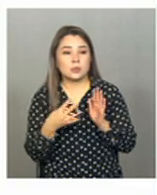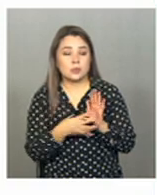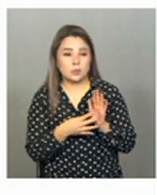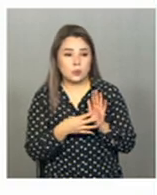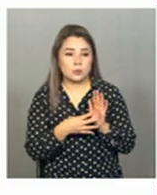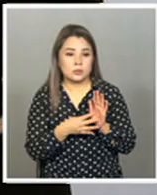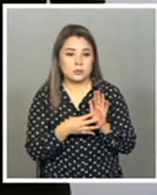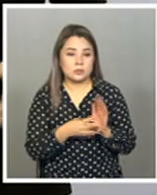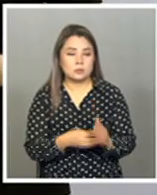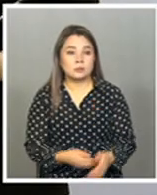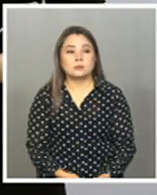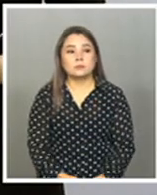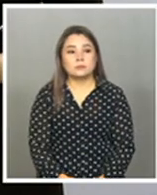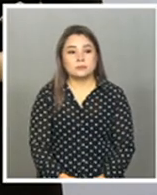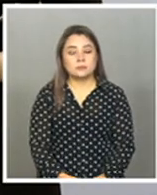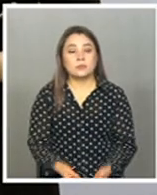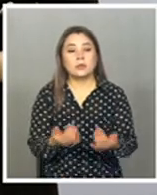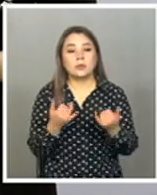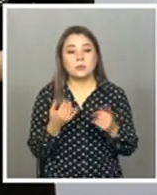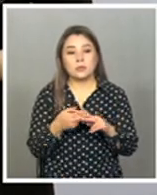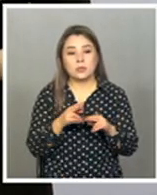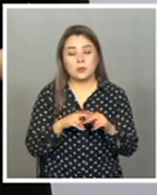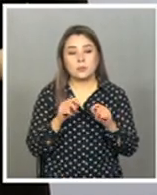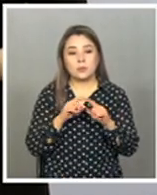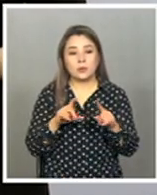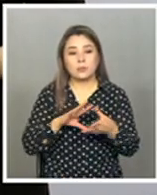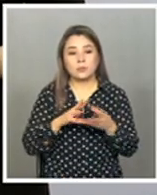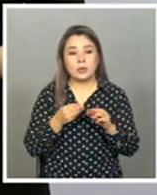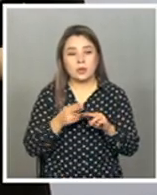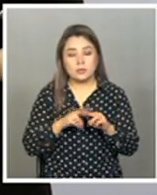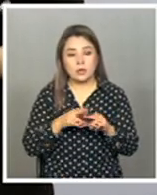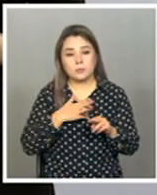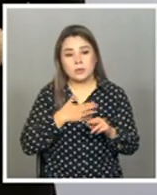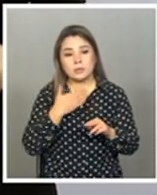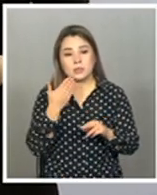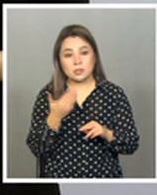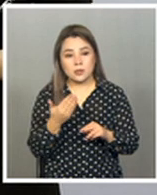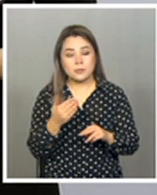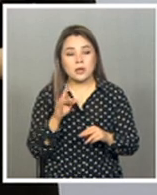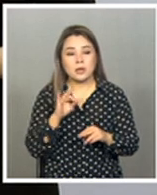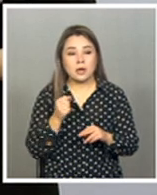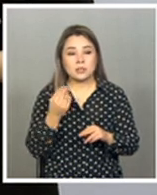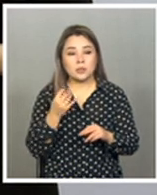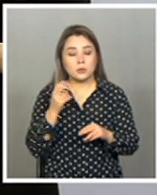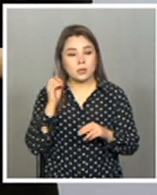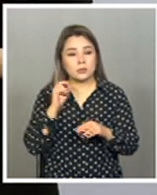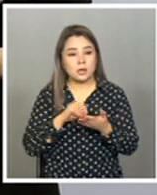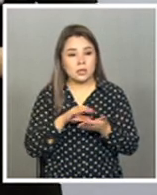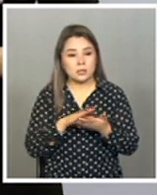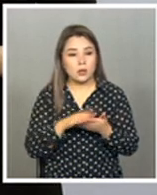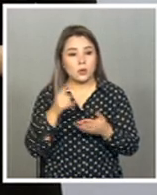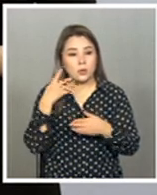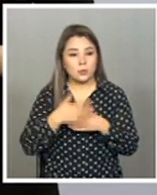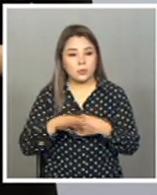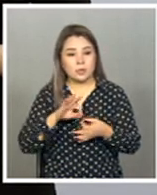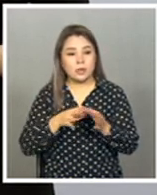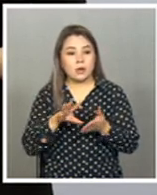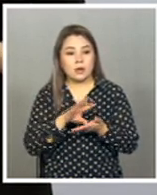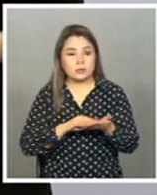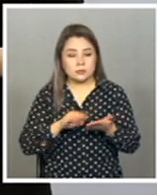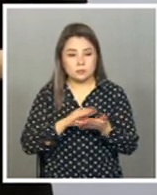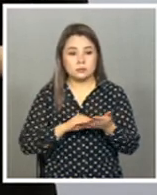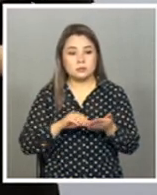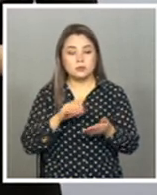105.19-ға тең екен. Осымен оқушылар, бүгінгі сабақта біз сіздермен рационал сандар ұғымын қайталап, рационал сандарға